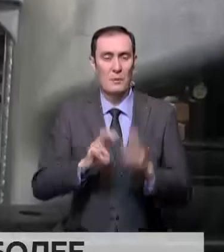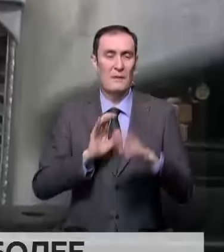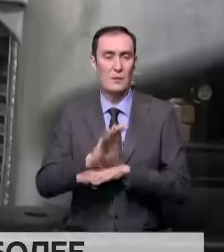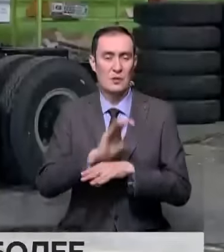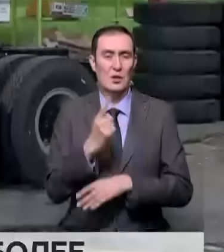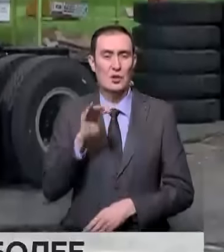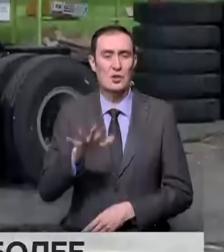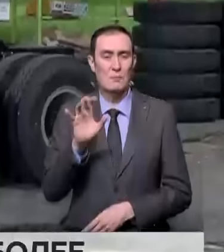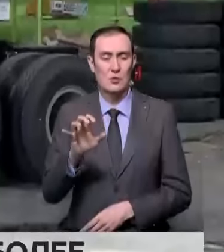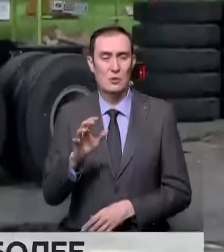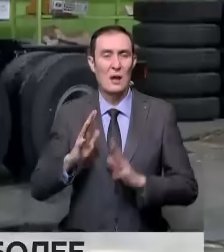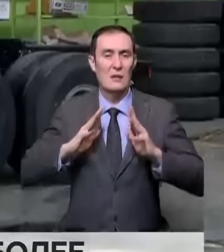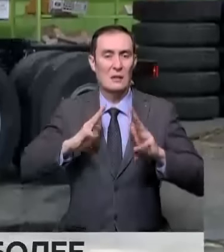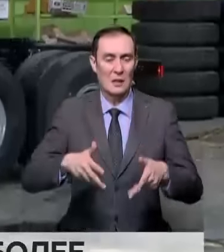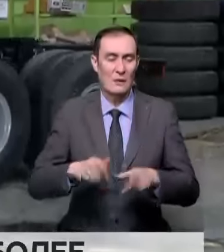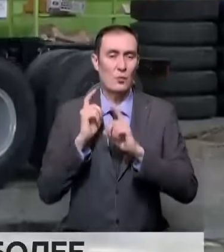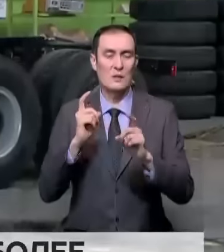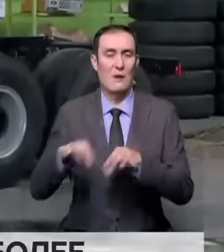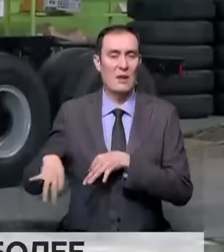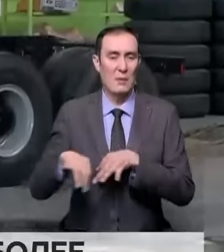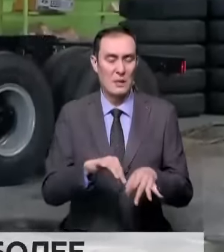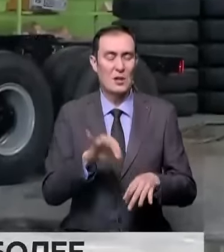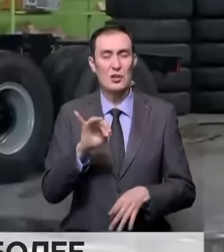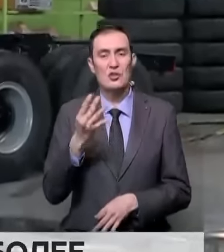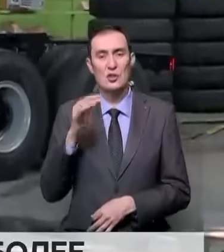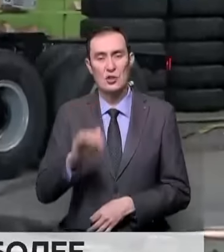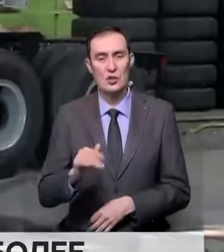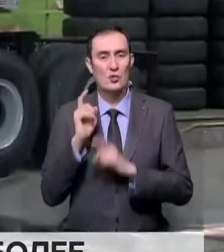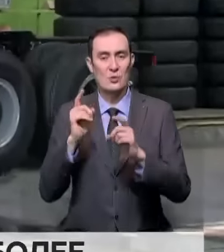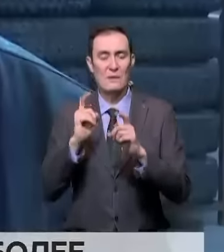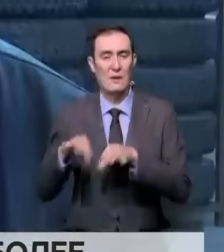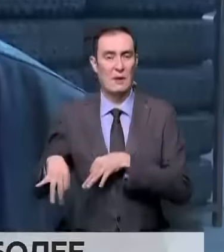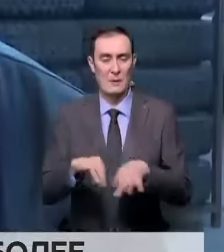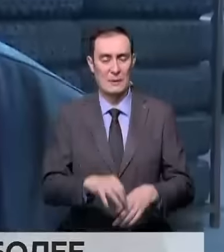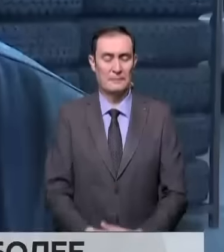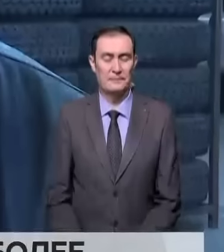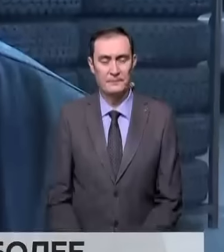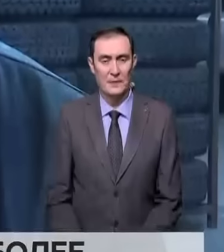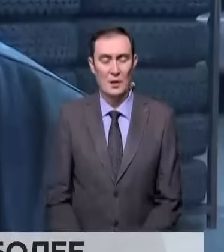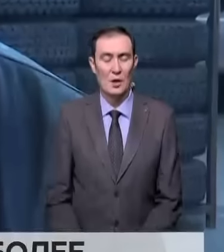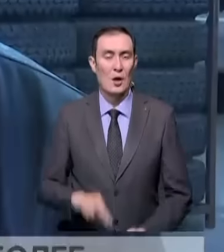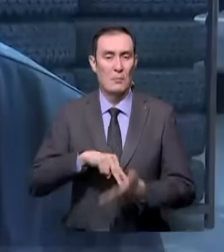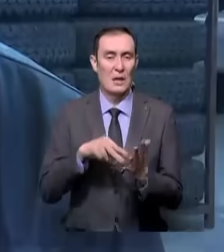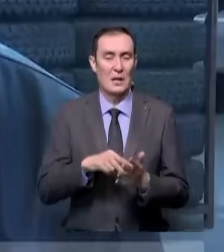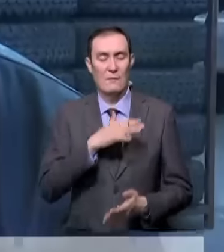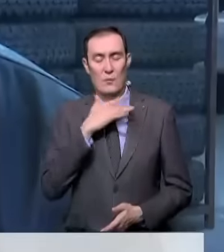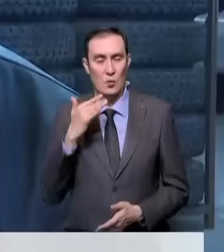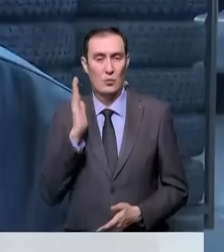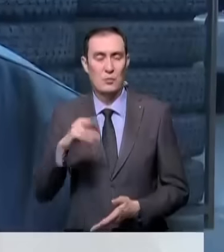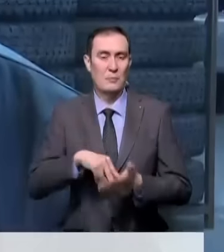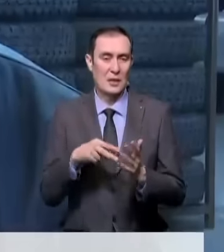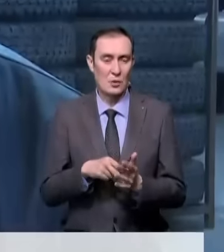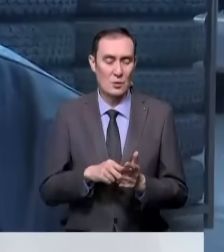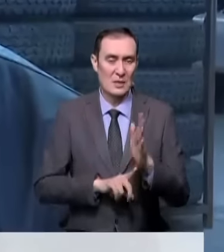выпускает 1500 тракторов, столько же грузовых автомобилей и 4000 грузовых машин. Планы у нас грандиозные. На следующий год планируем